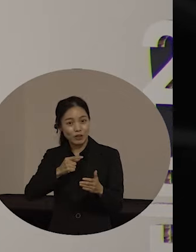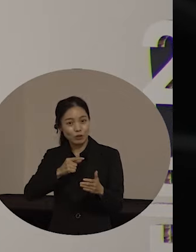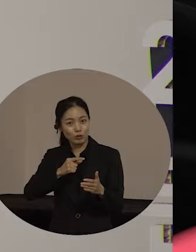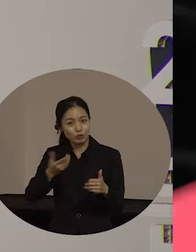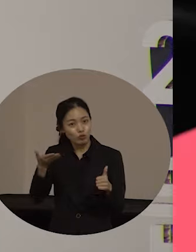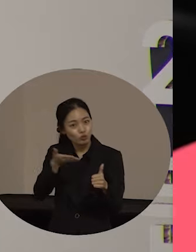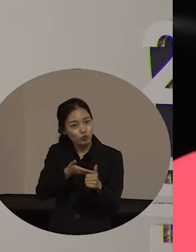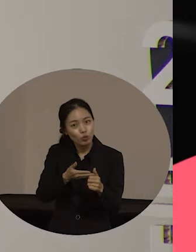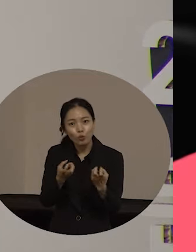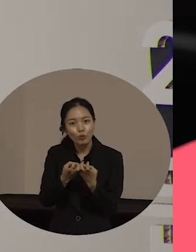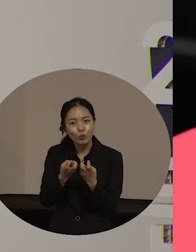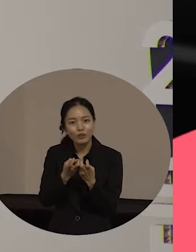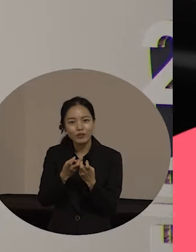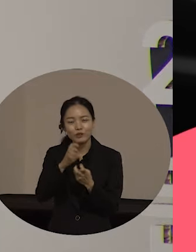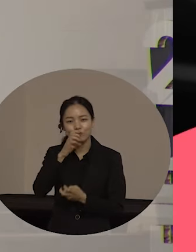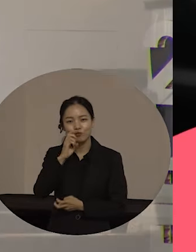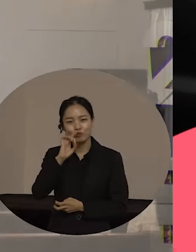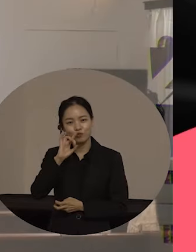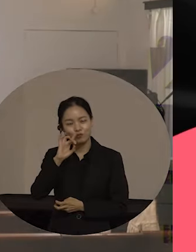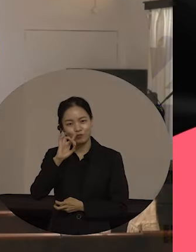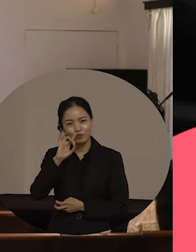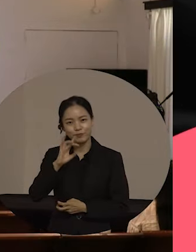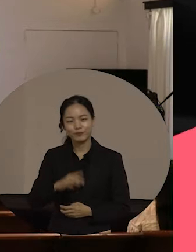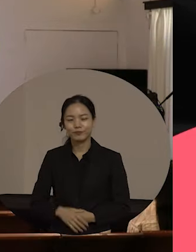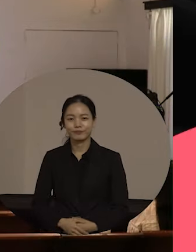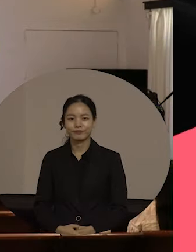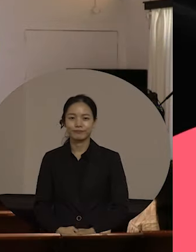대해서 혹시 있는지 좀 듣고 싶습니다.